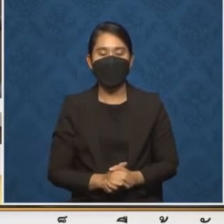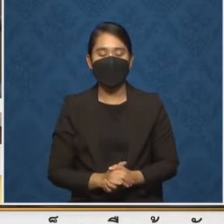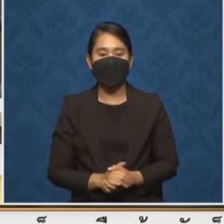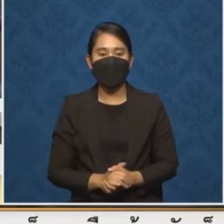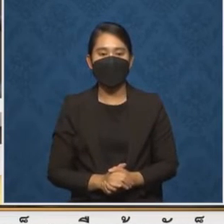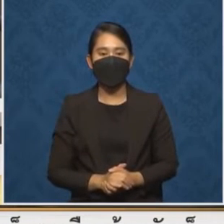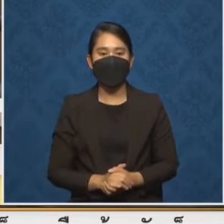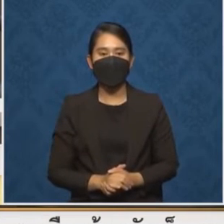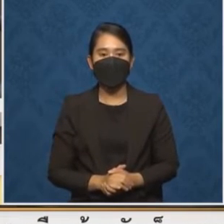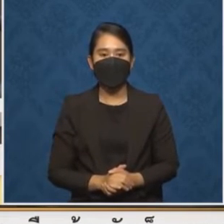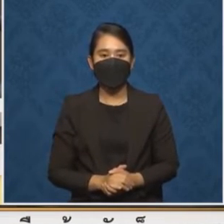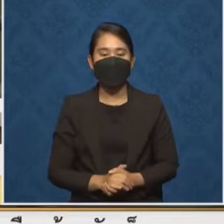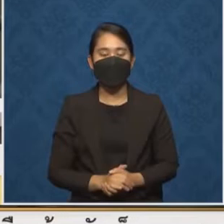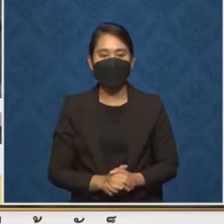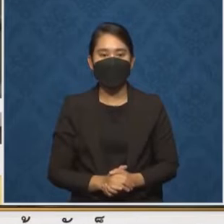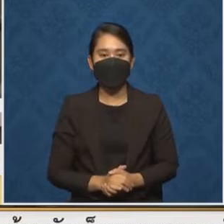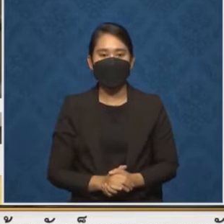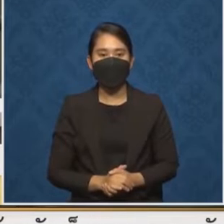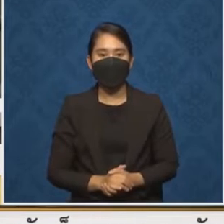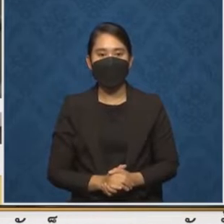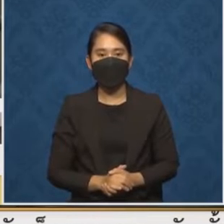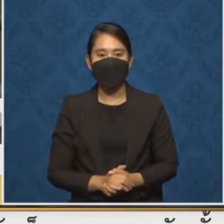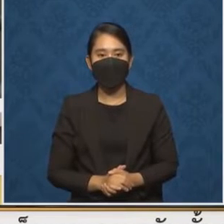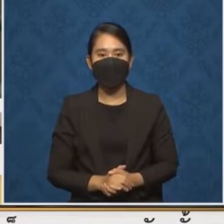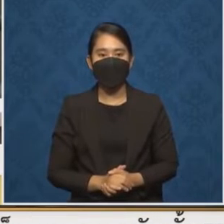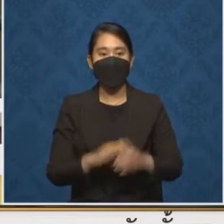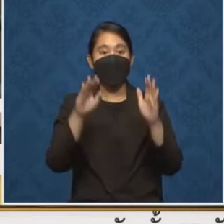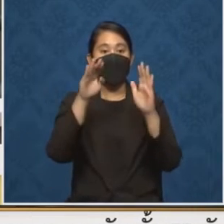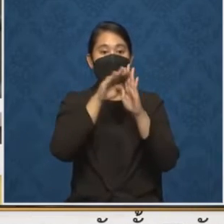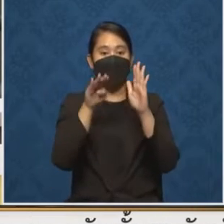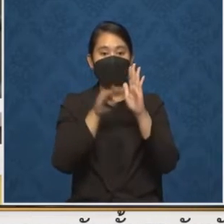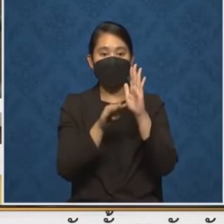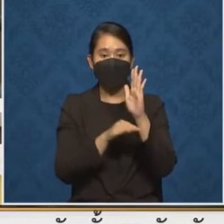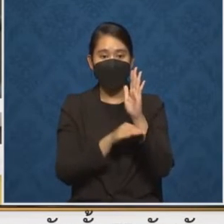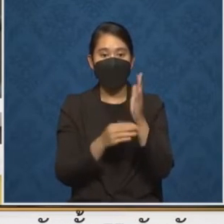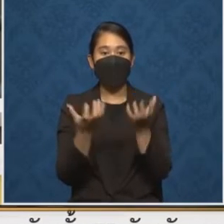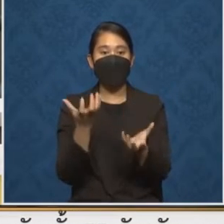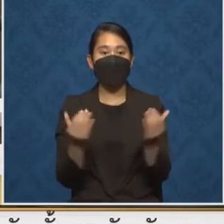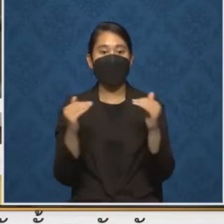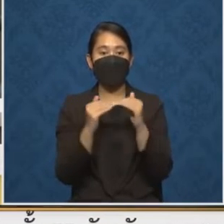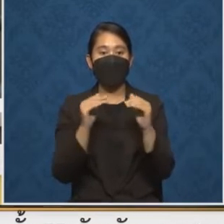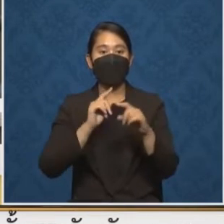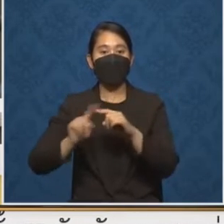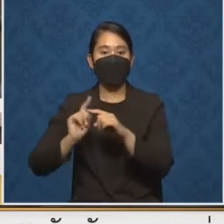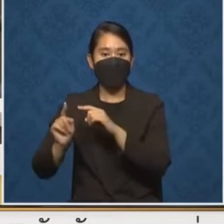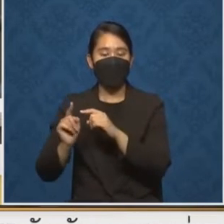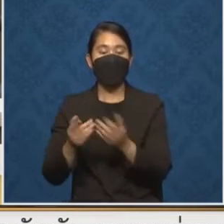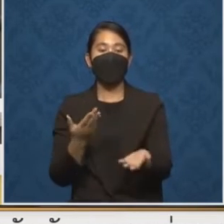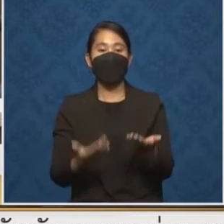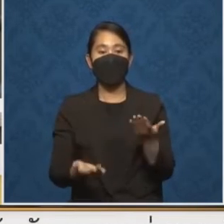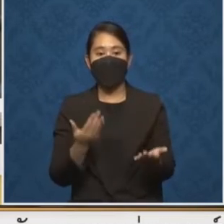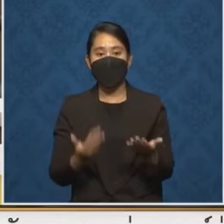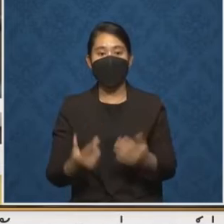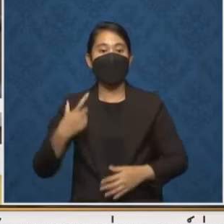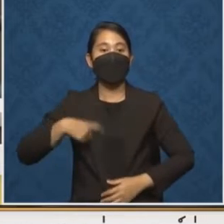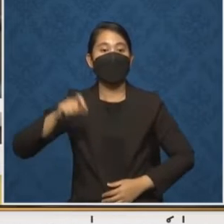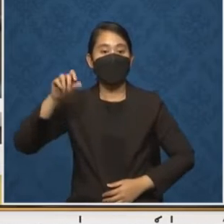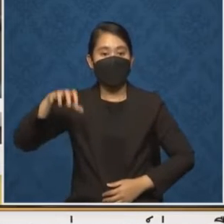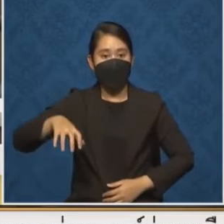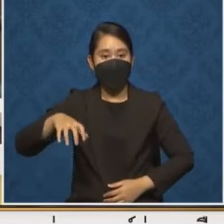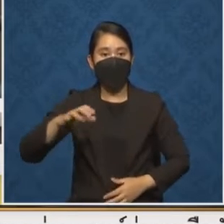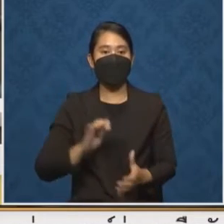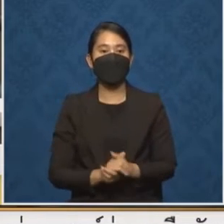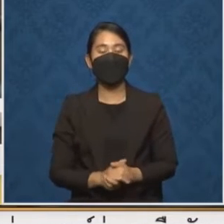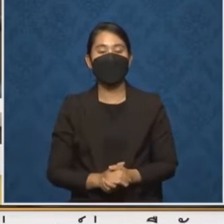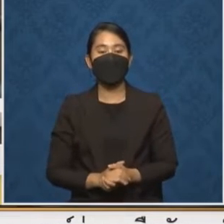จริๆ แล้ว ไม่วาจะผ่านกระบวนการยุติธรรม อย่างไรกแล้แต่จะเป็สาร หรอจะเป